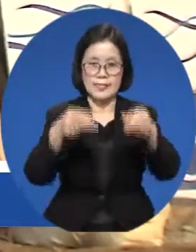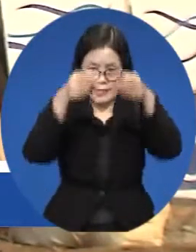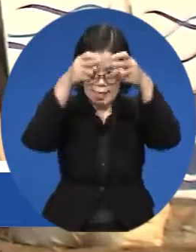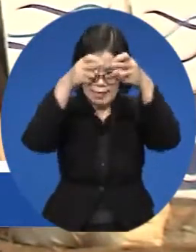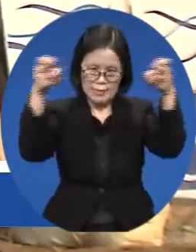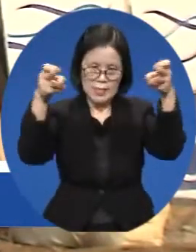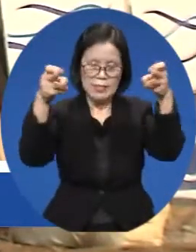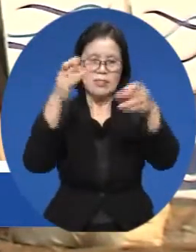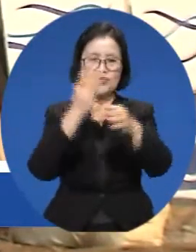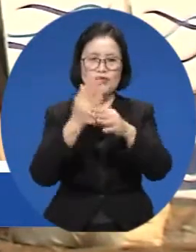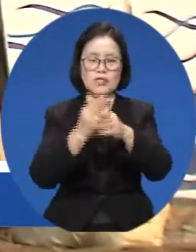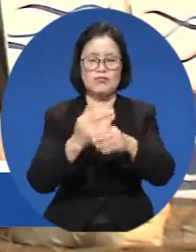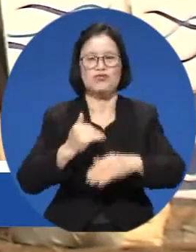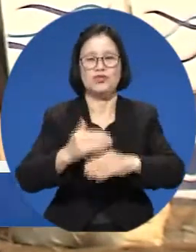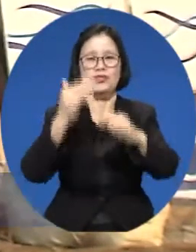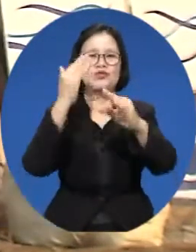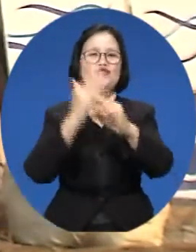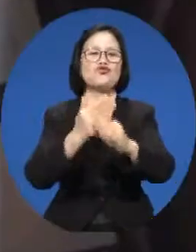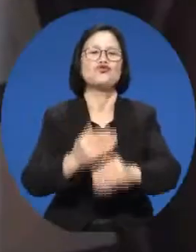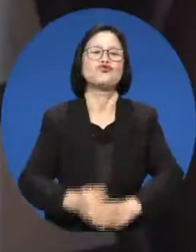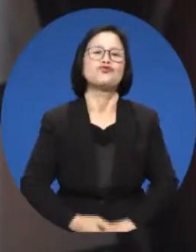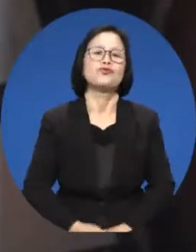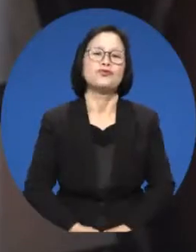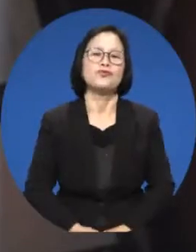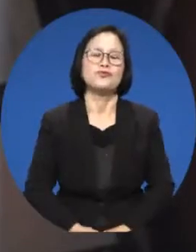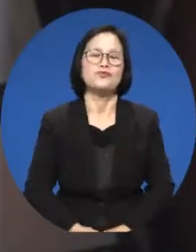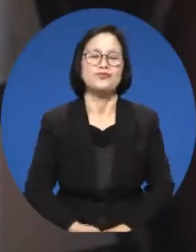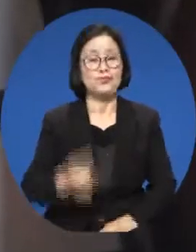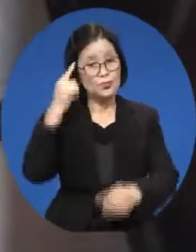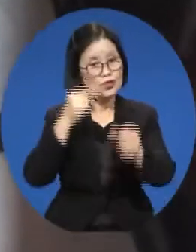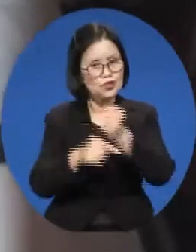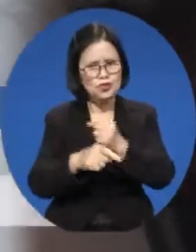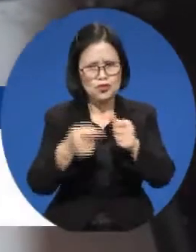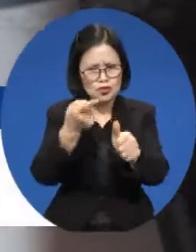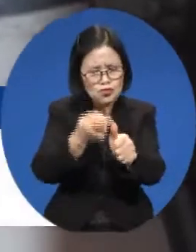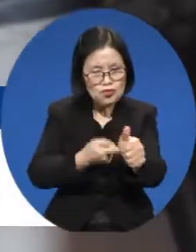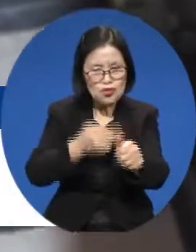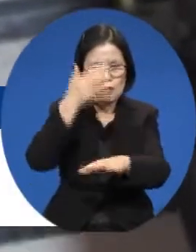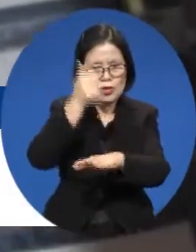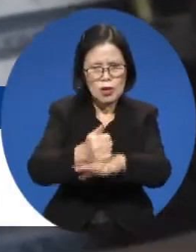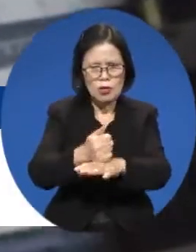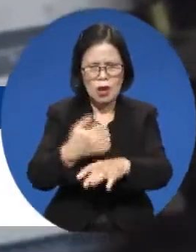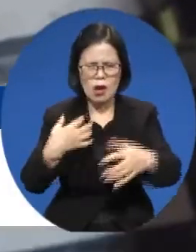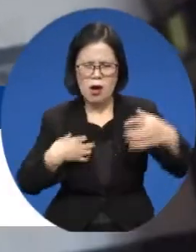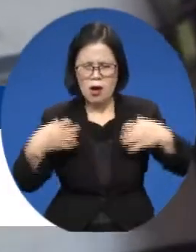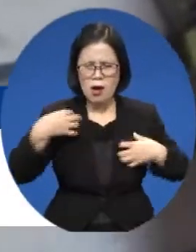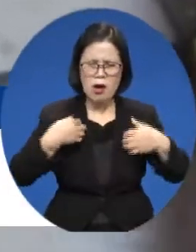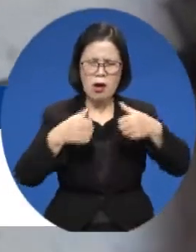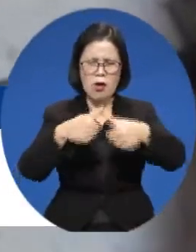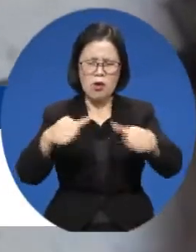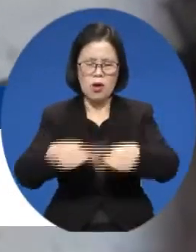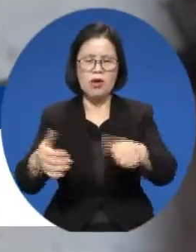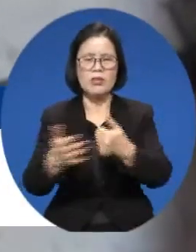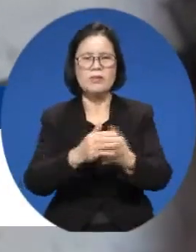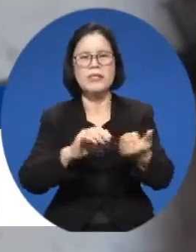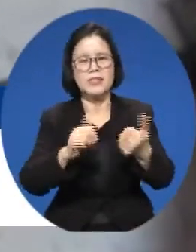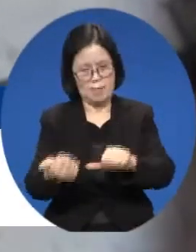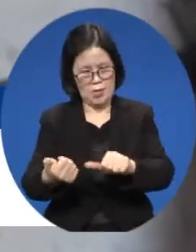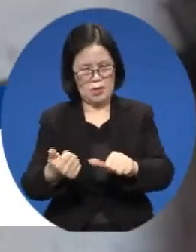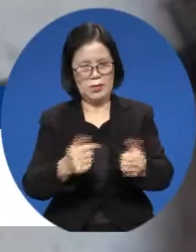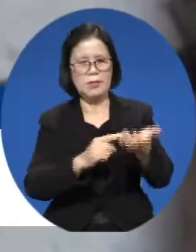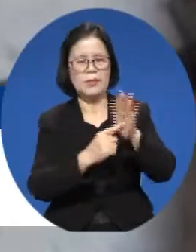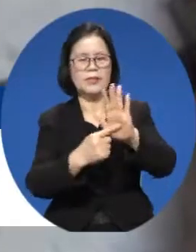12층을 중심으로 진행되고 있습니다. 국과수는 부검 결과 다발성 손상에 의한 사망이라는 소견을